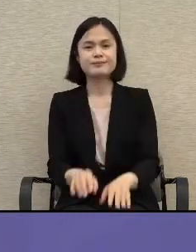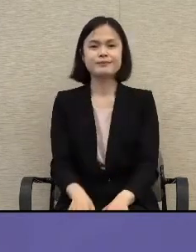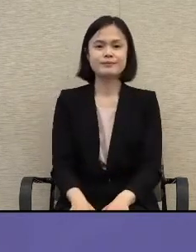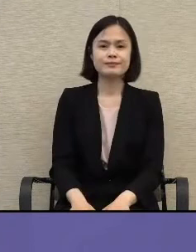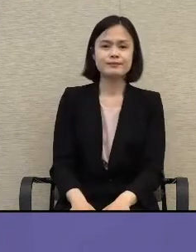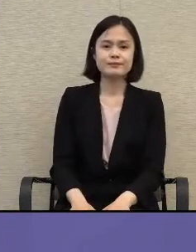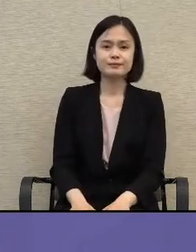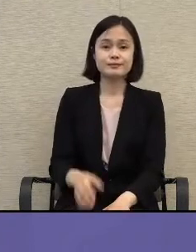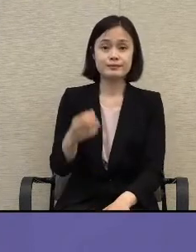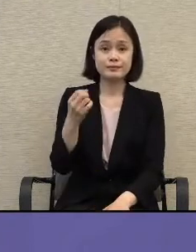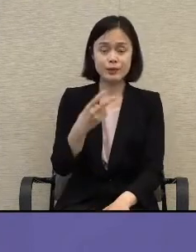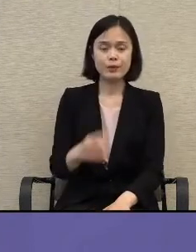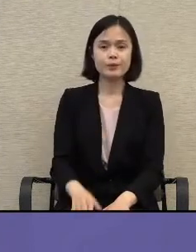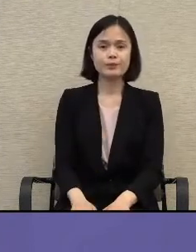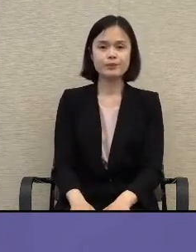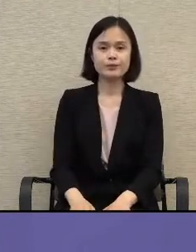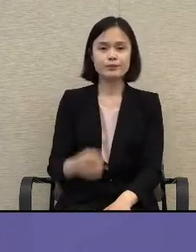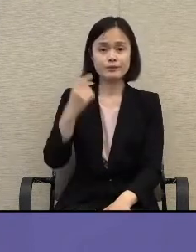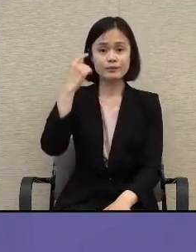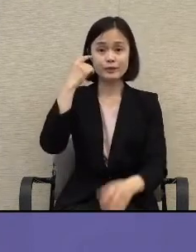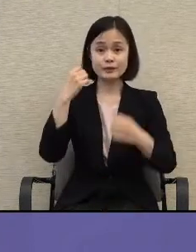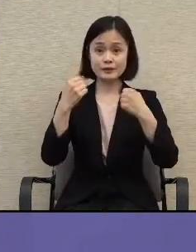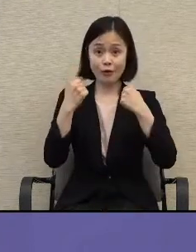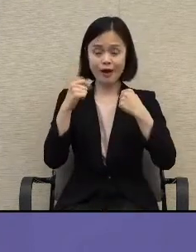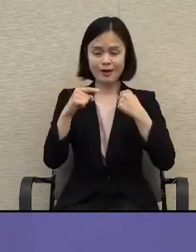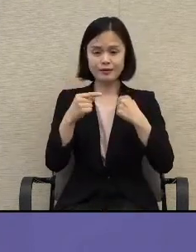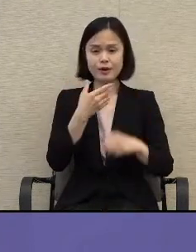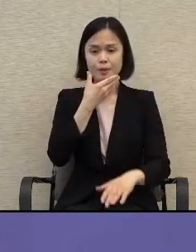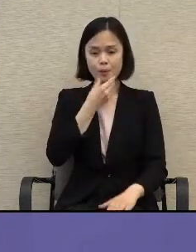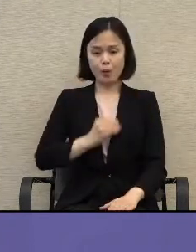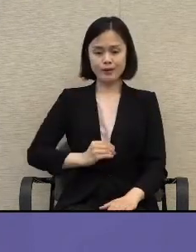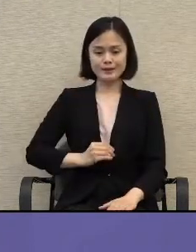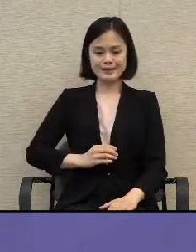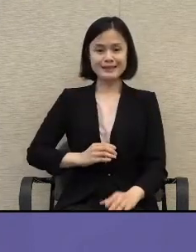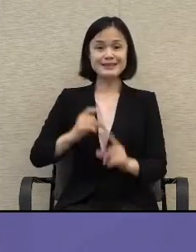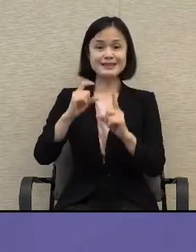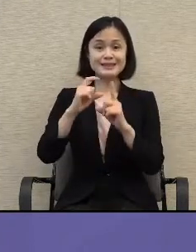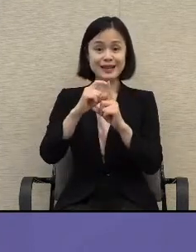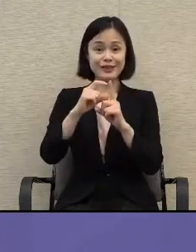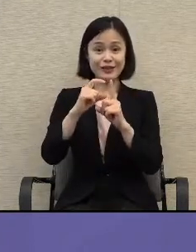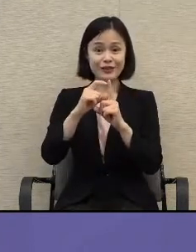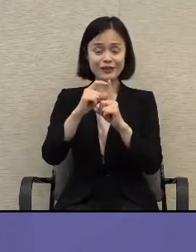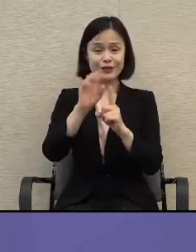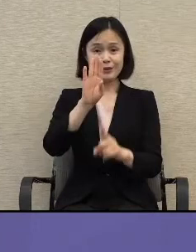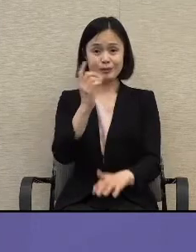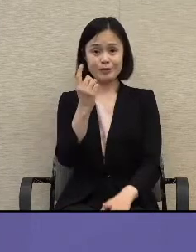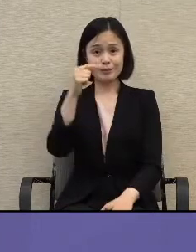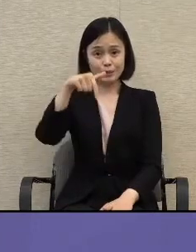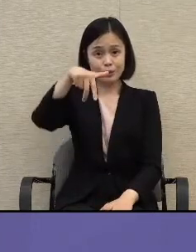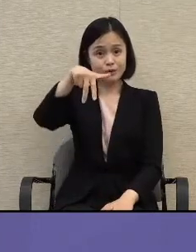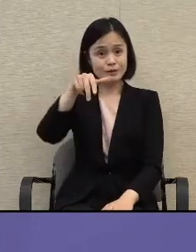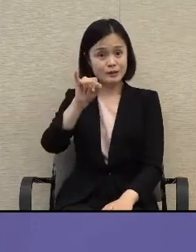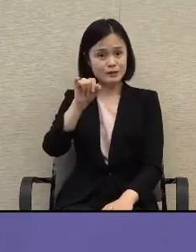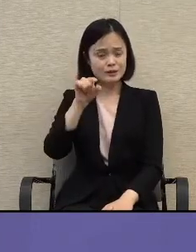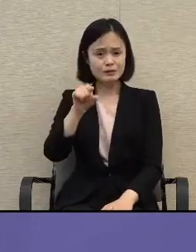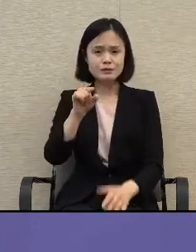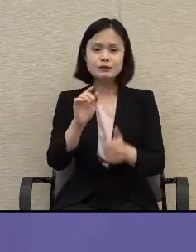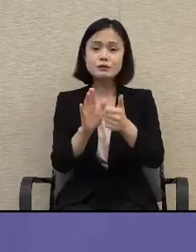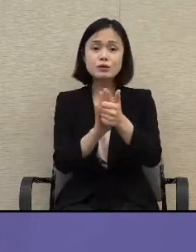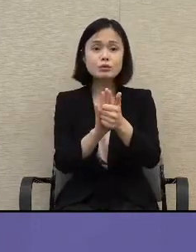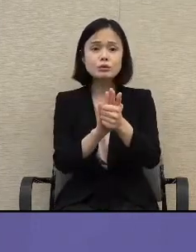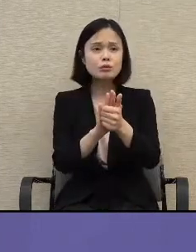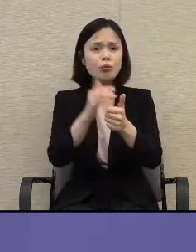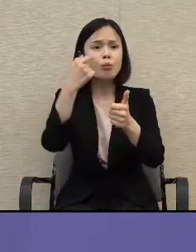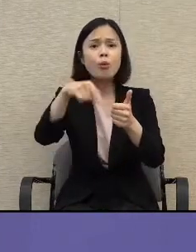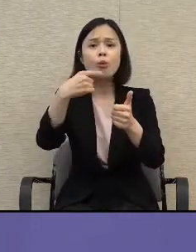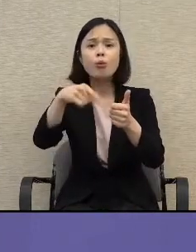복지라는 내용들이 들어가면서 개정이 되긴 했지만 이 복지라는 거에 대한 서비스라는 게 상당히 추상적이었고